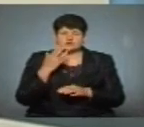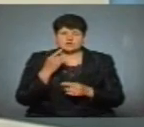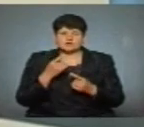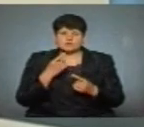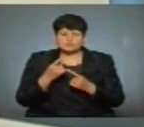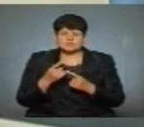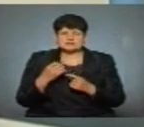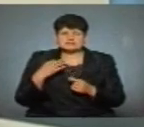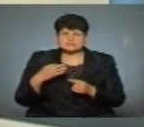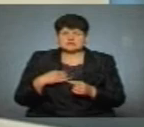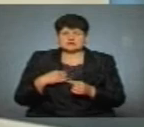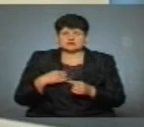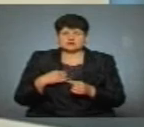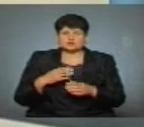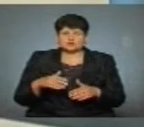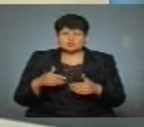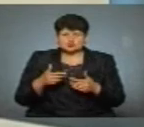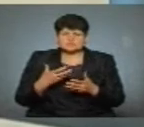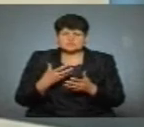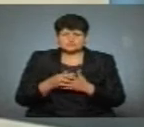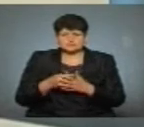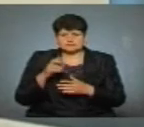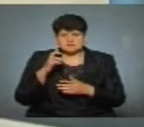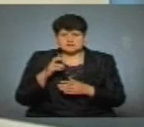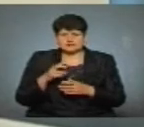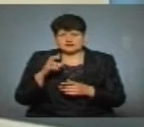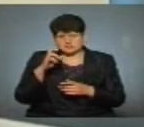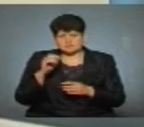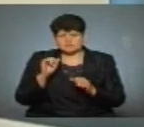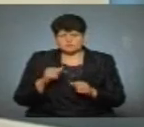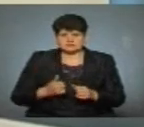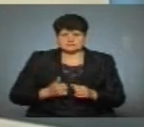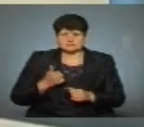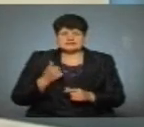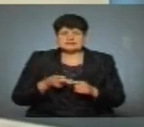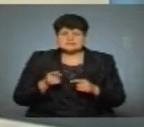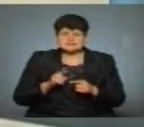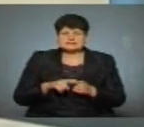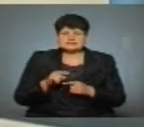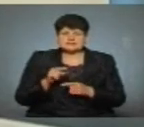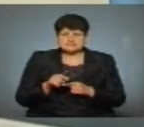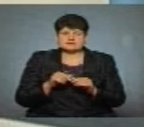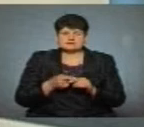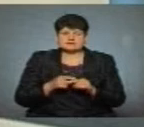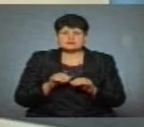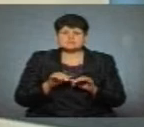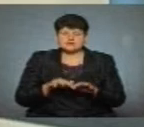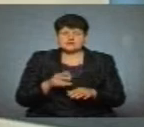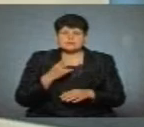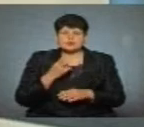сини достойні своєї батьківщини, а батьківщина має чим пишатися. Розумієте, це от іменно оця річ, що показали,